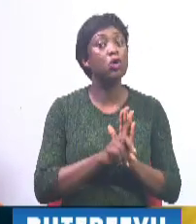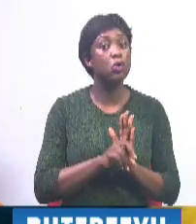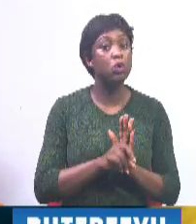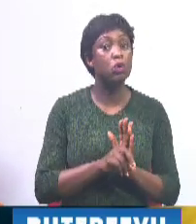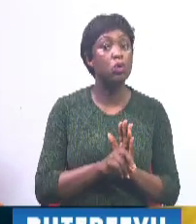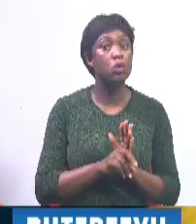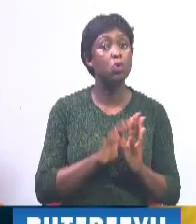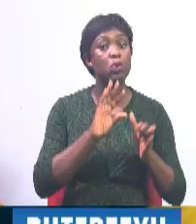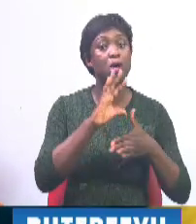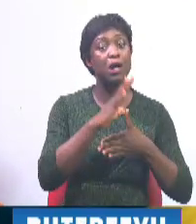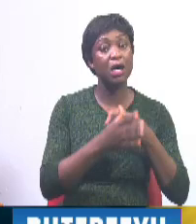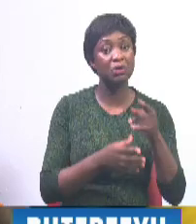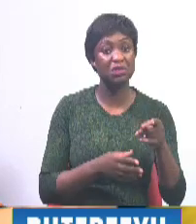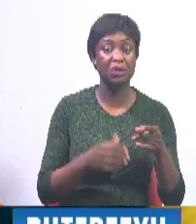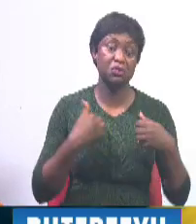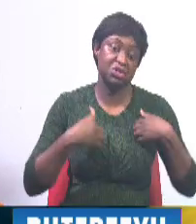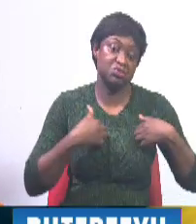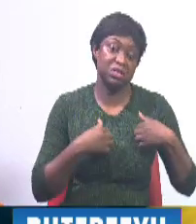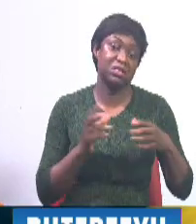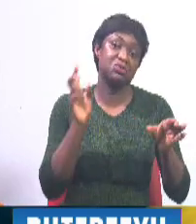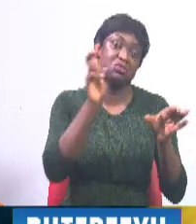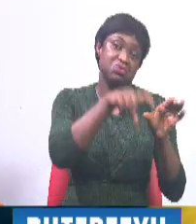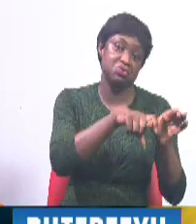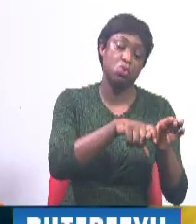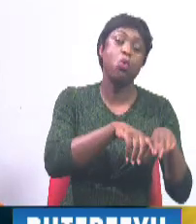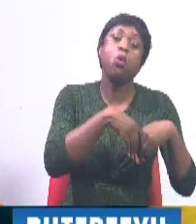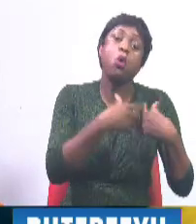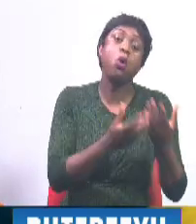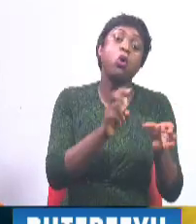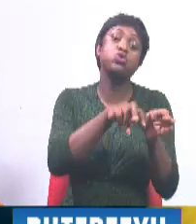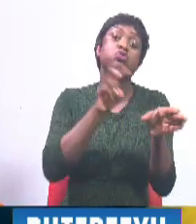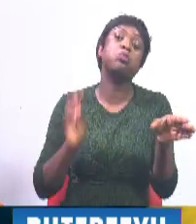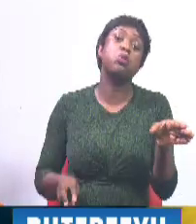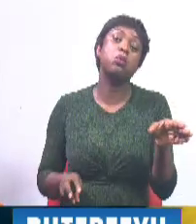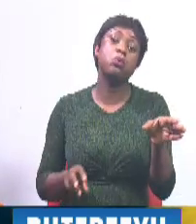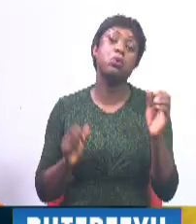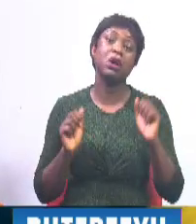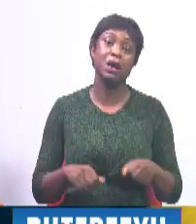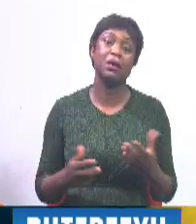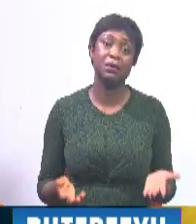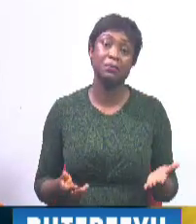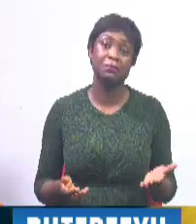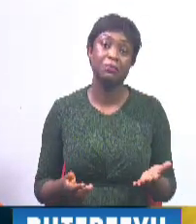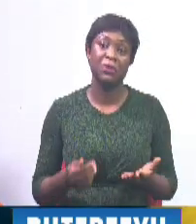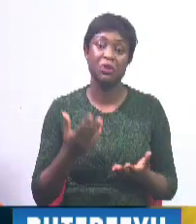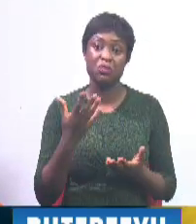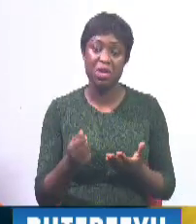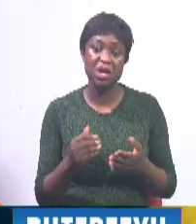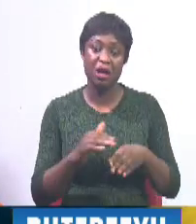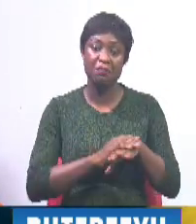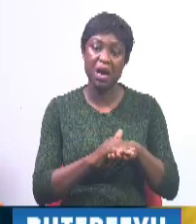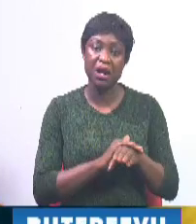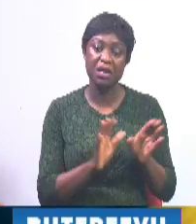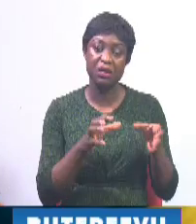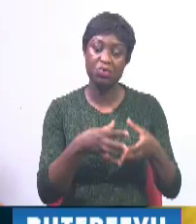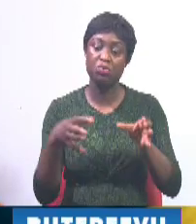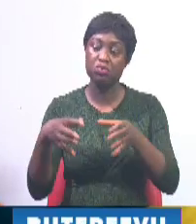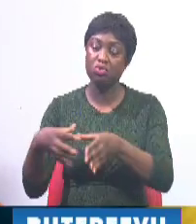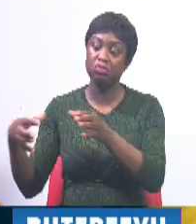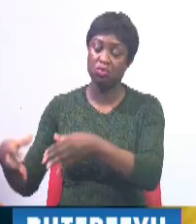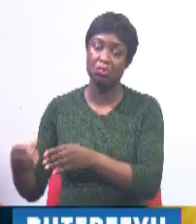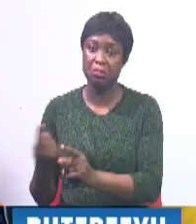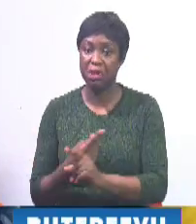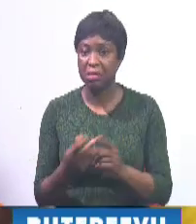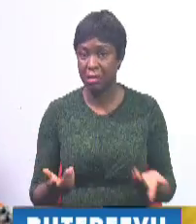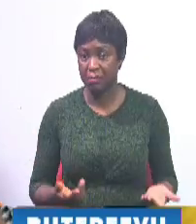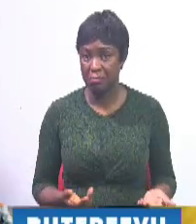obuwangwa obuyingira mu ng'oyagala n'obuva mu kiseera kyonna ng'osiimye ensonga yaki tulina amanya abaganda wawu abaganda gere tulina abantu abajja